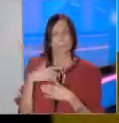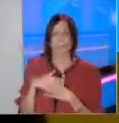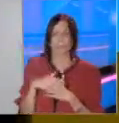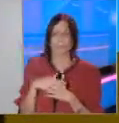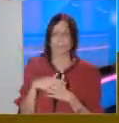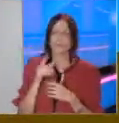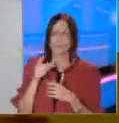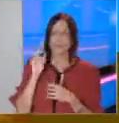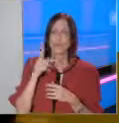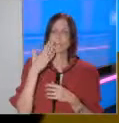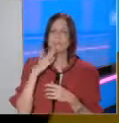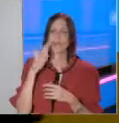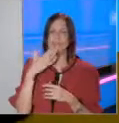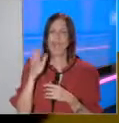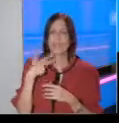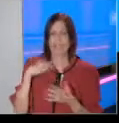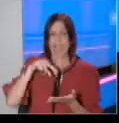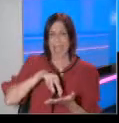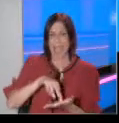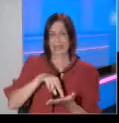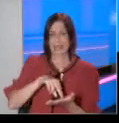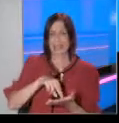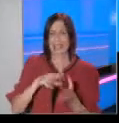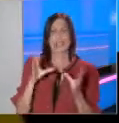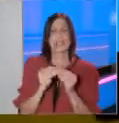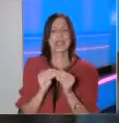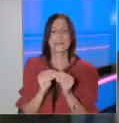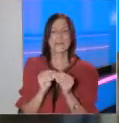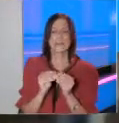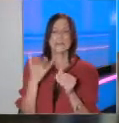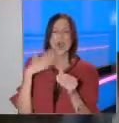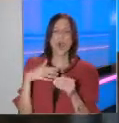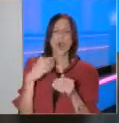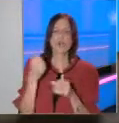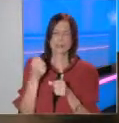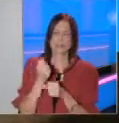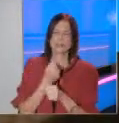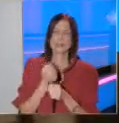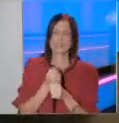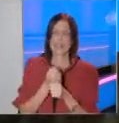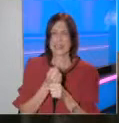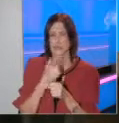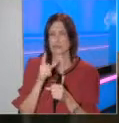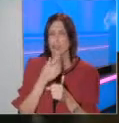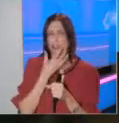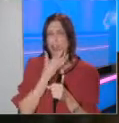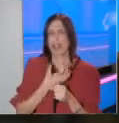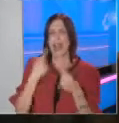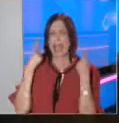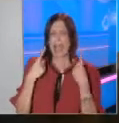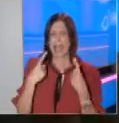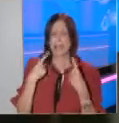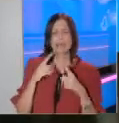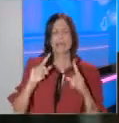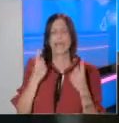ממזים בירושלים עמדתי מולם עם עוד כמה עסקנים חרדים לתיאומים של מאורעות